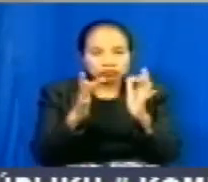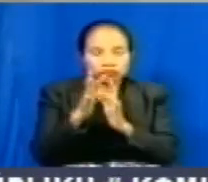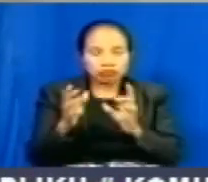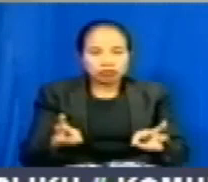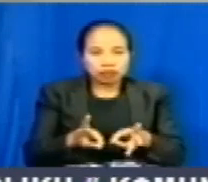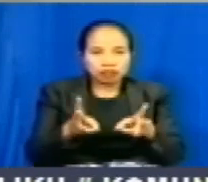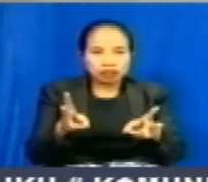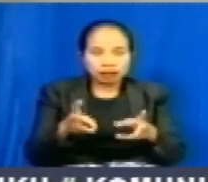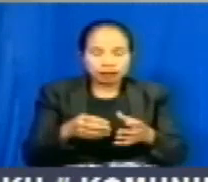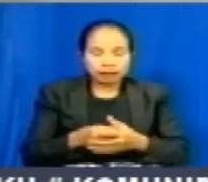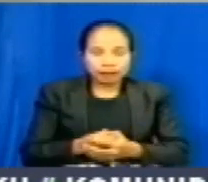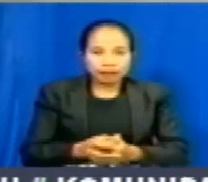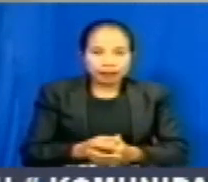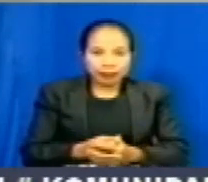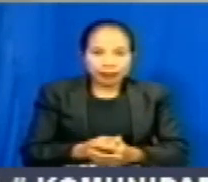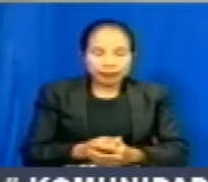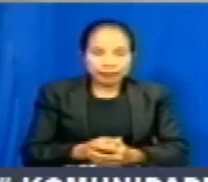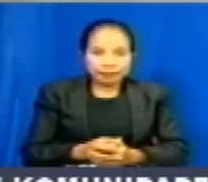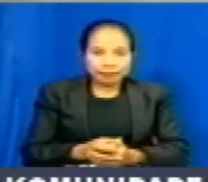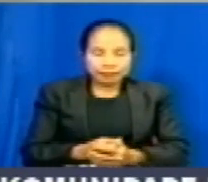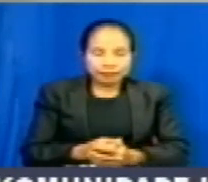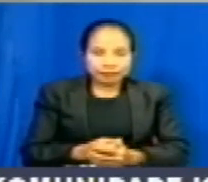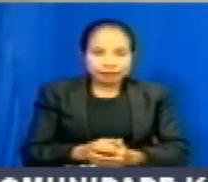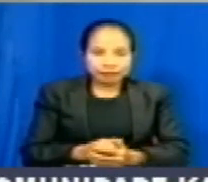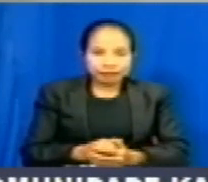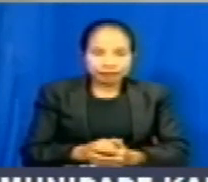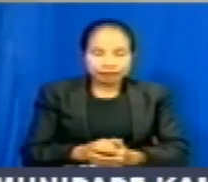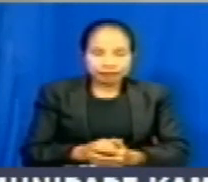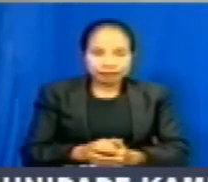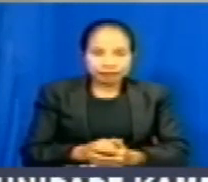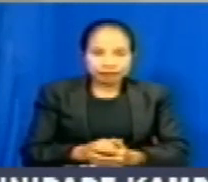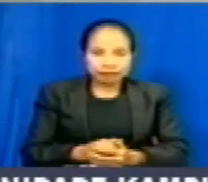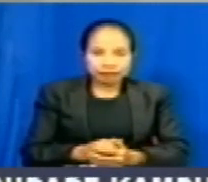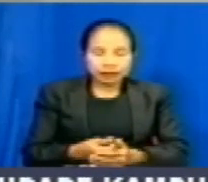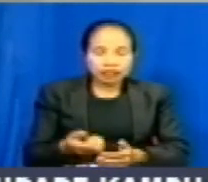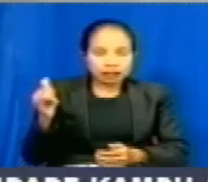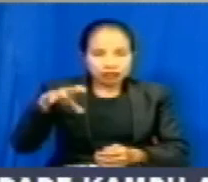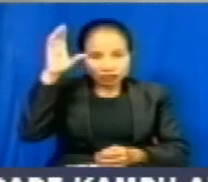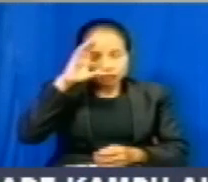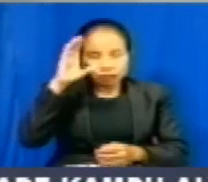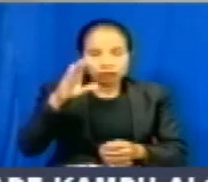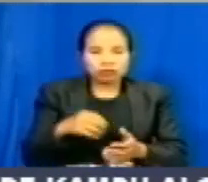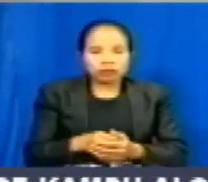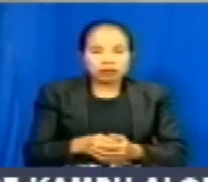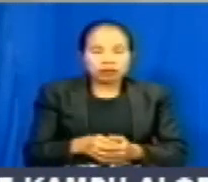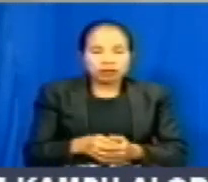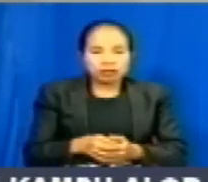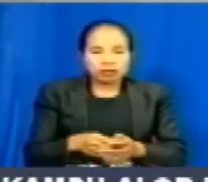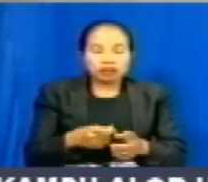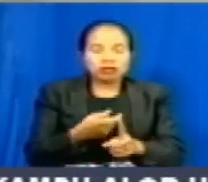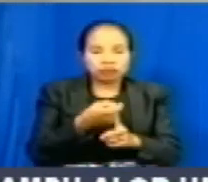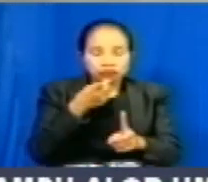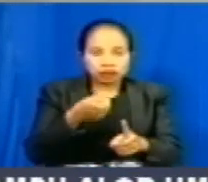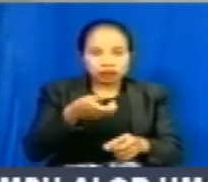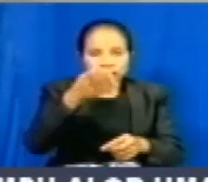halami sia se kata, sira moe, sala. Sira buka tak suni, anu si